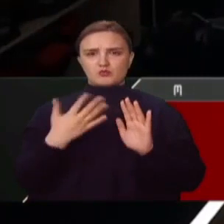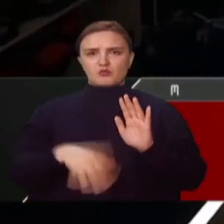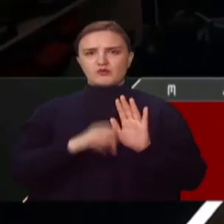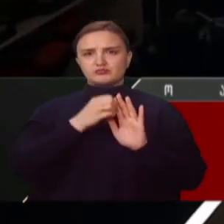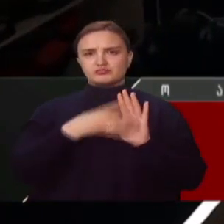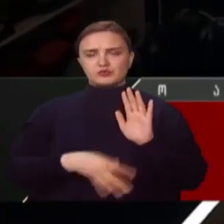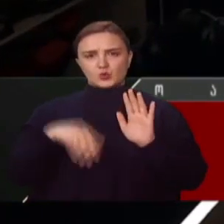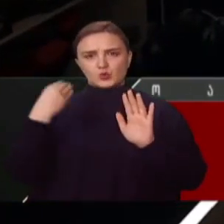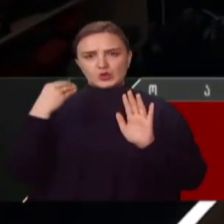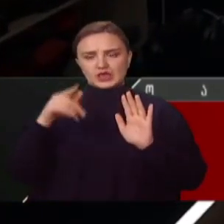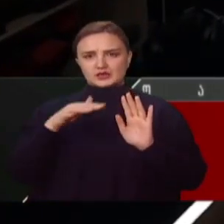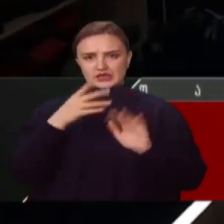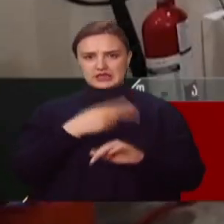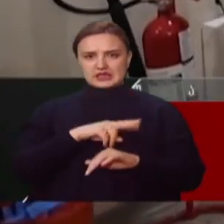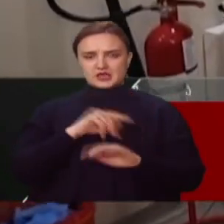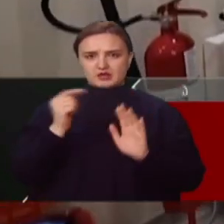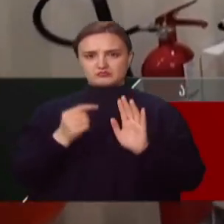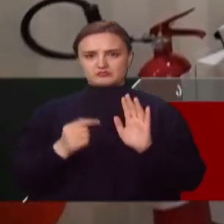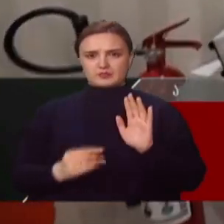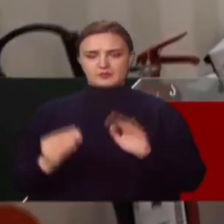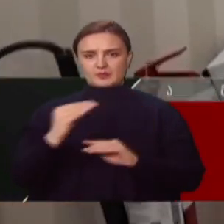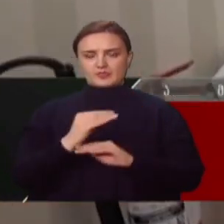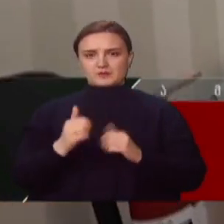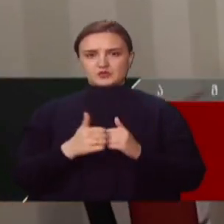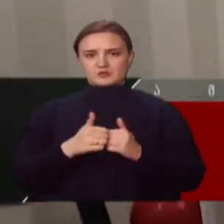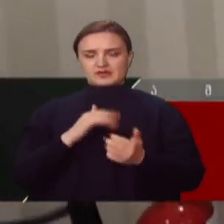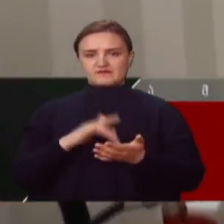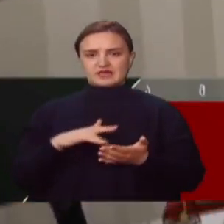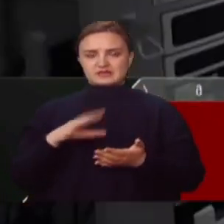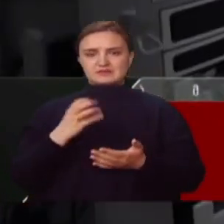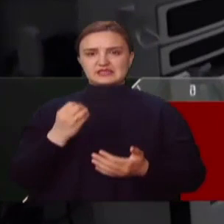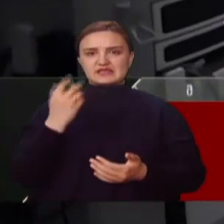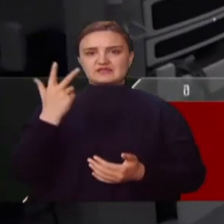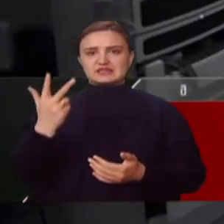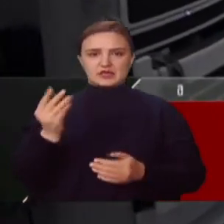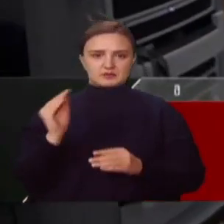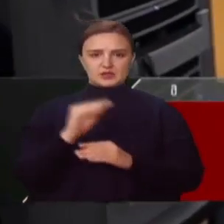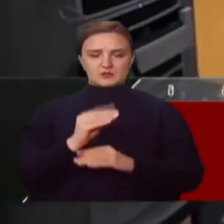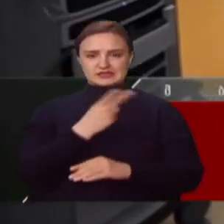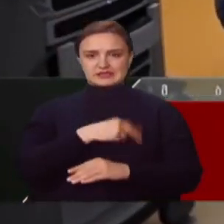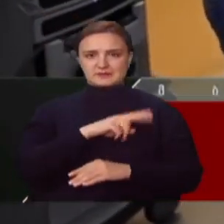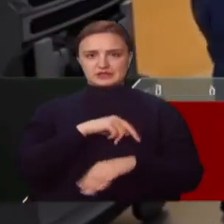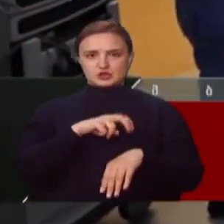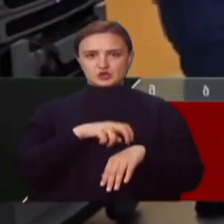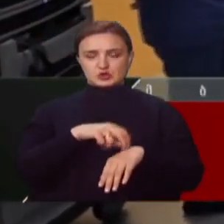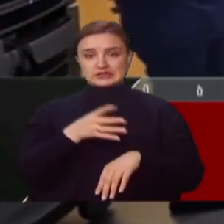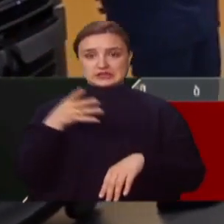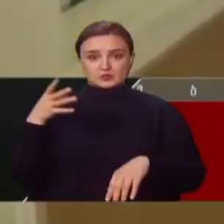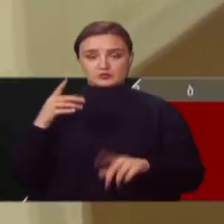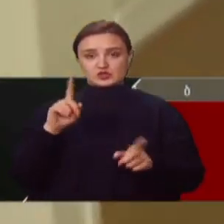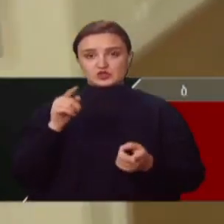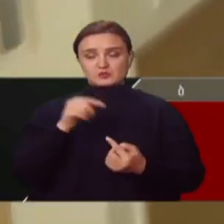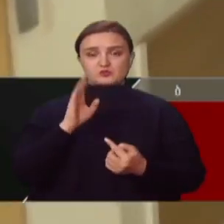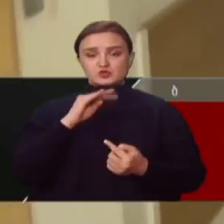თურქეთის მოცვა გაფართოვდა და ჩამონათვალს მეზობელი ქვეყნის კიდევ 3 სამედიცინო დაწესებულება დაემატა. შესაბამისად